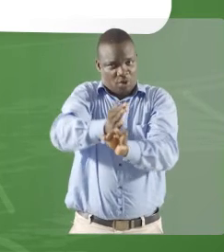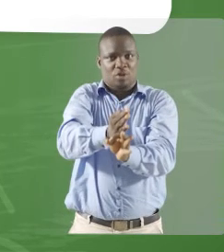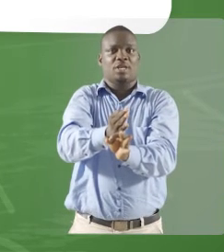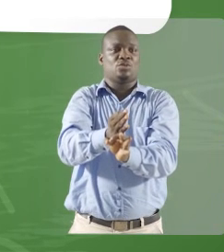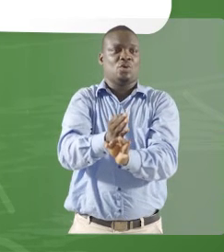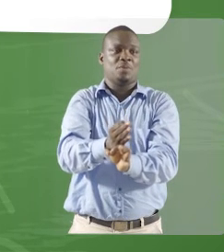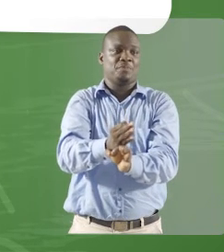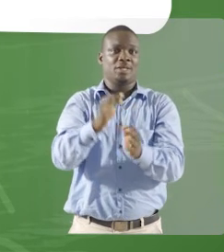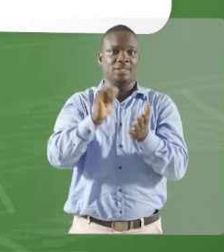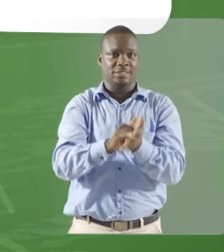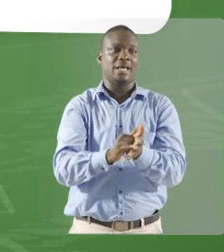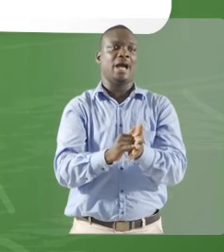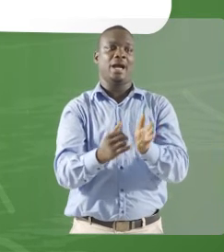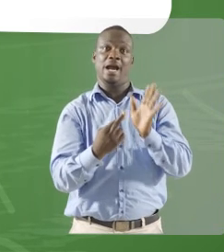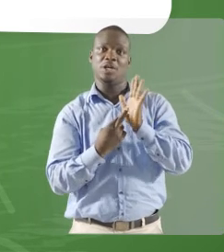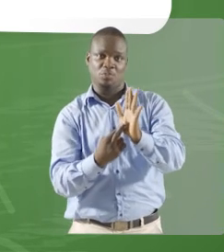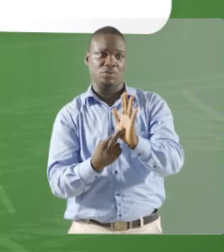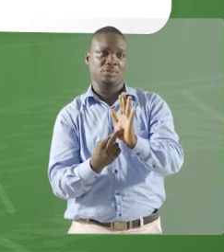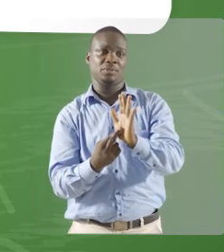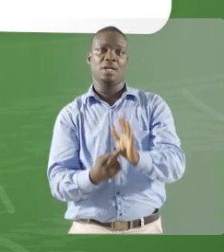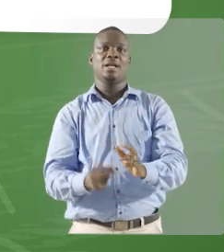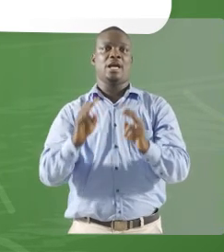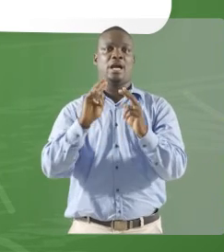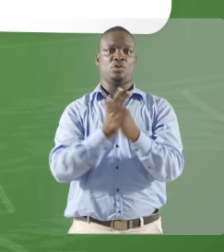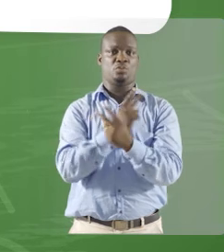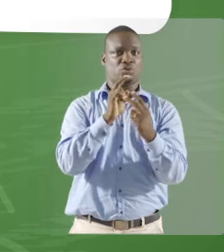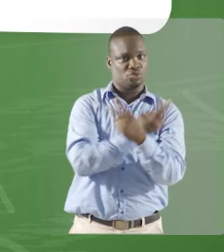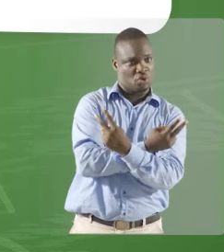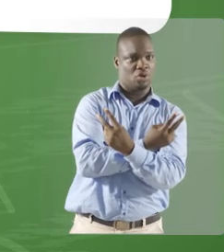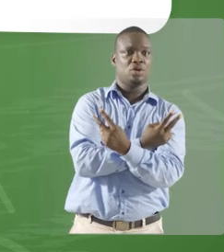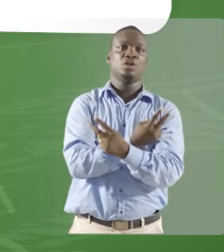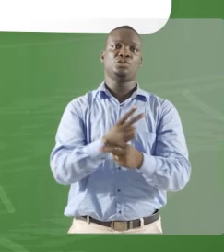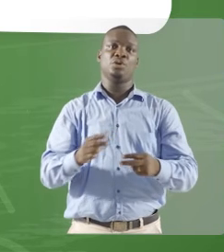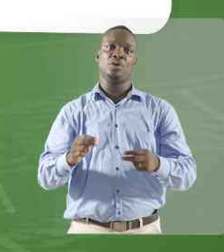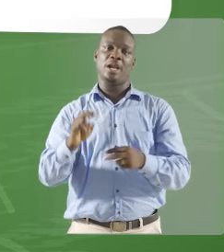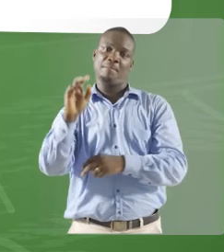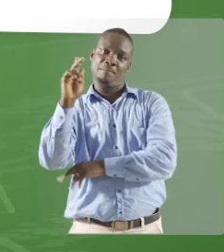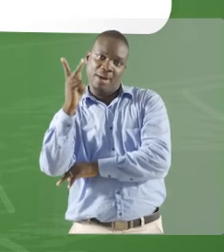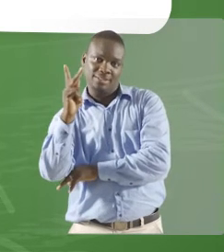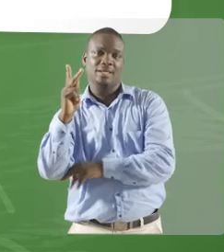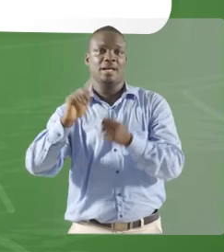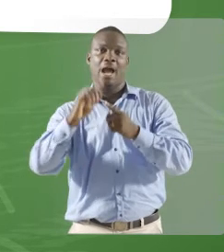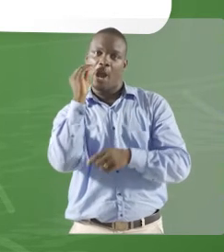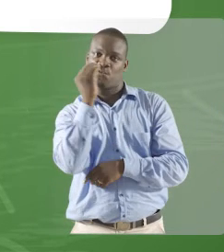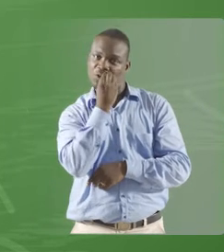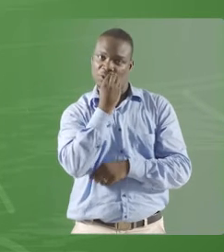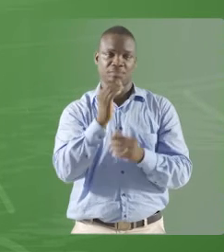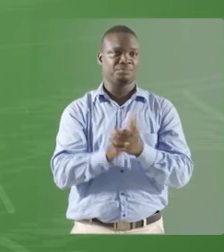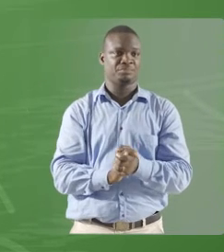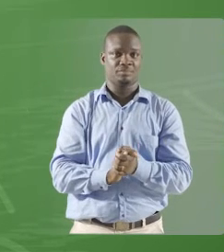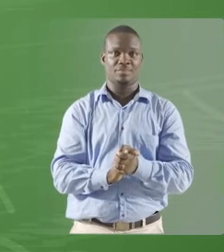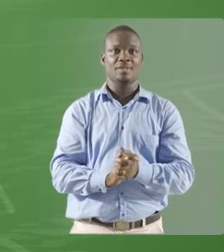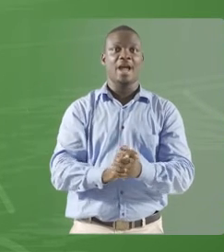qui caractérise la reproduction chez les spermaphytes, aussi appelée plante à fleurs.